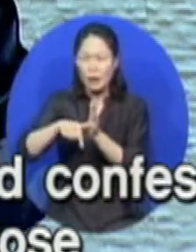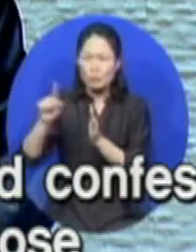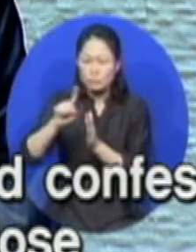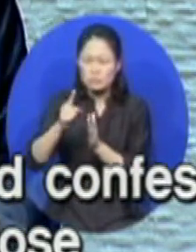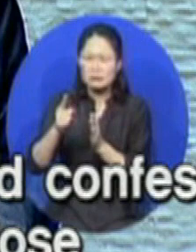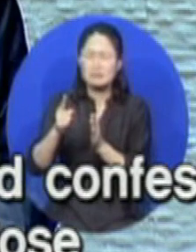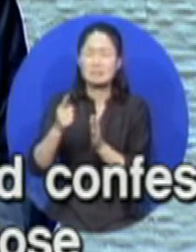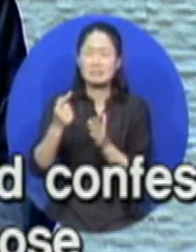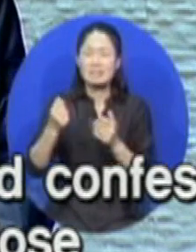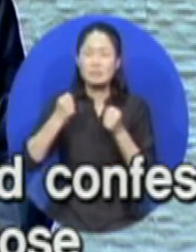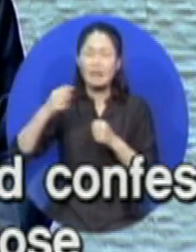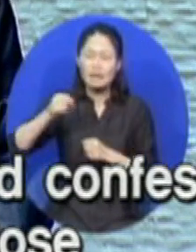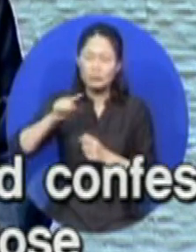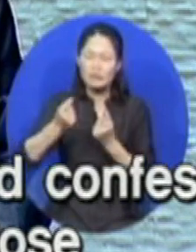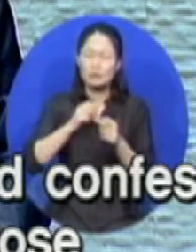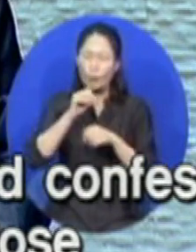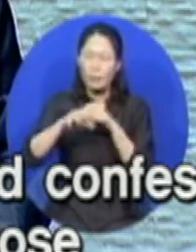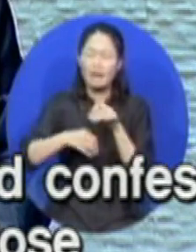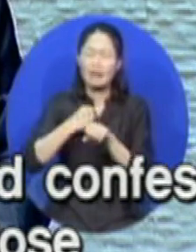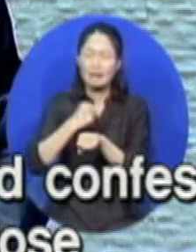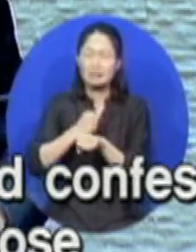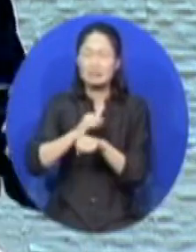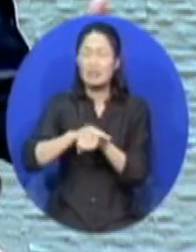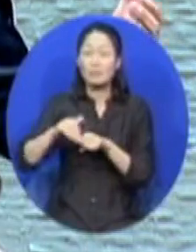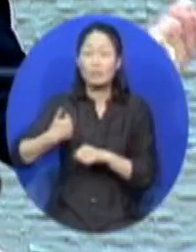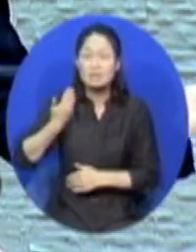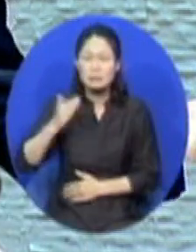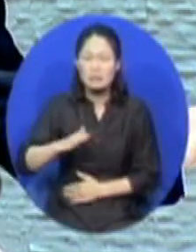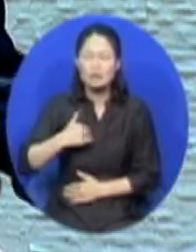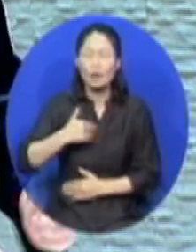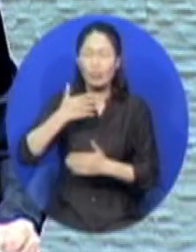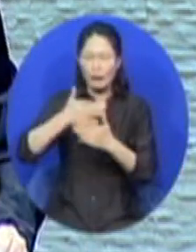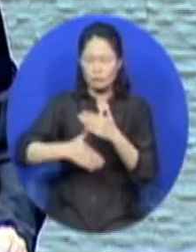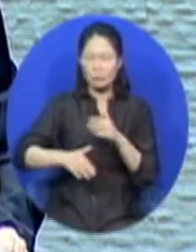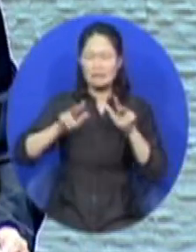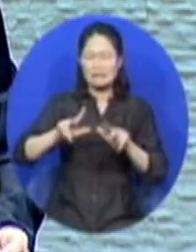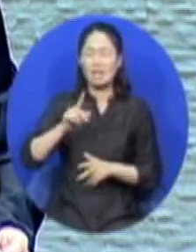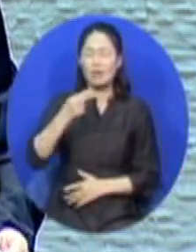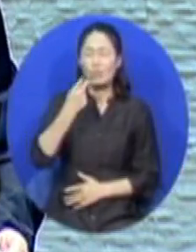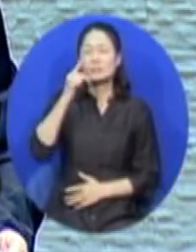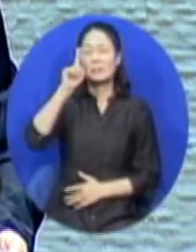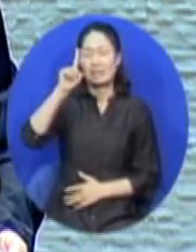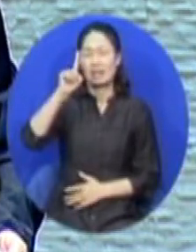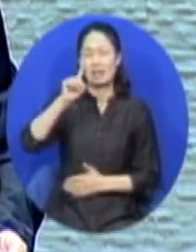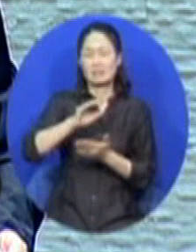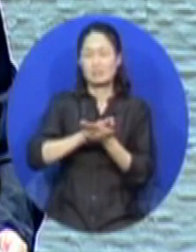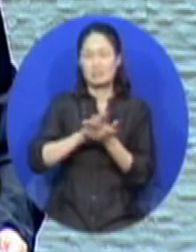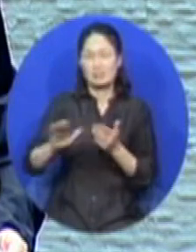그럼 고백을 들였는지 하나님 저 남은거 이제 목숨 발라 나갔습니다